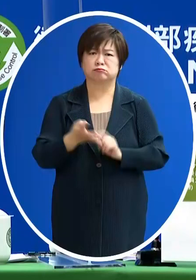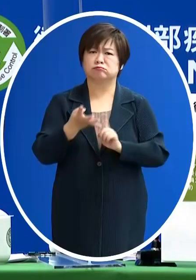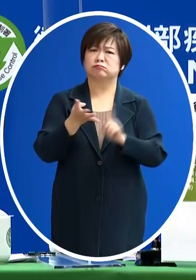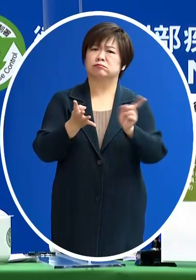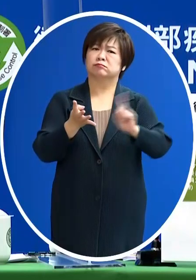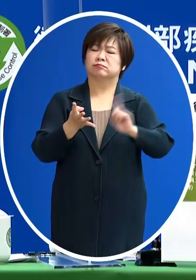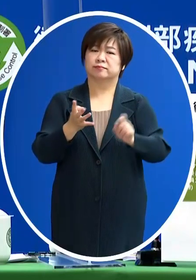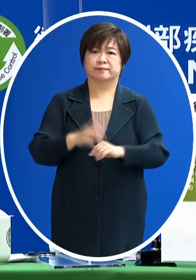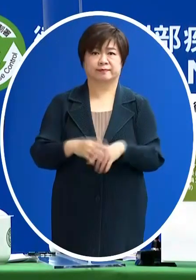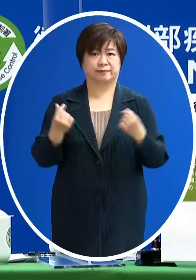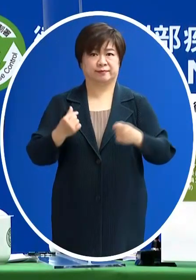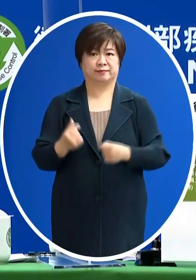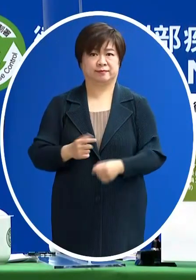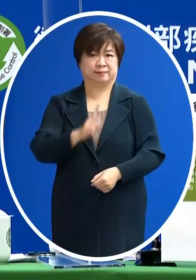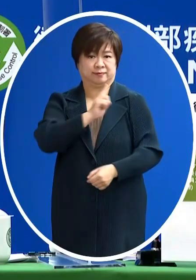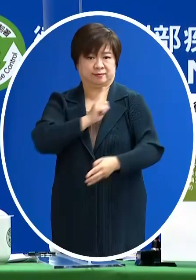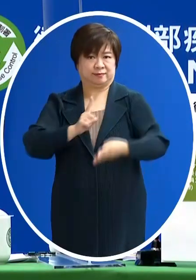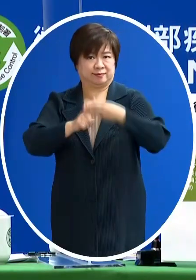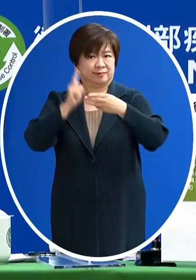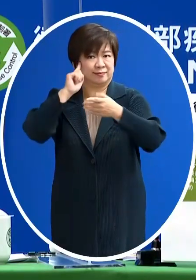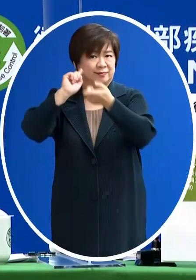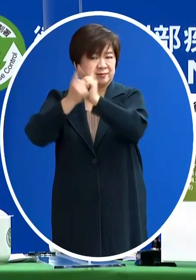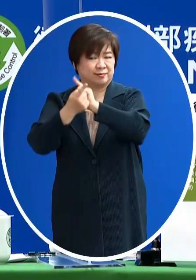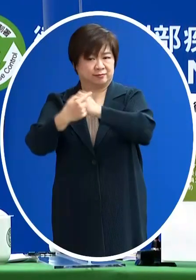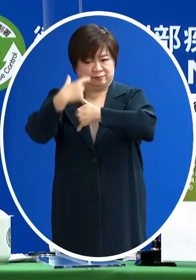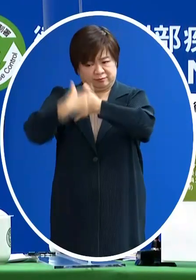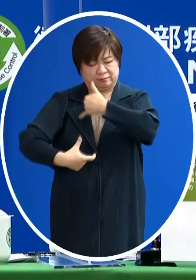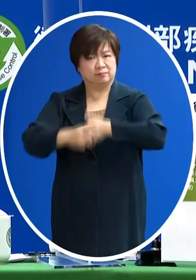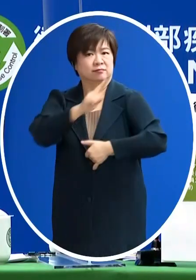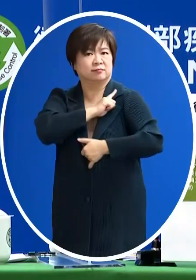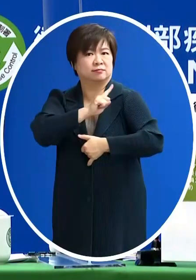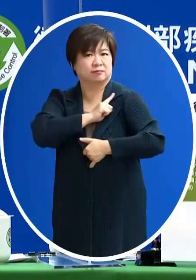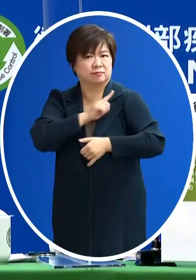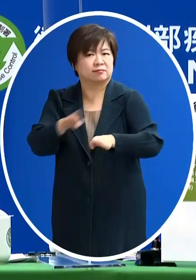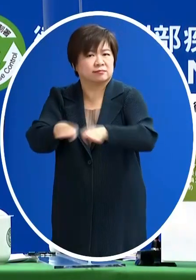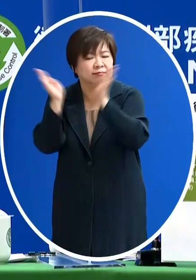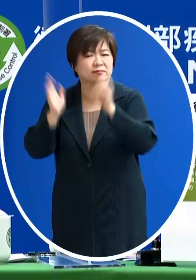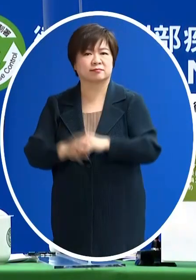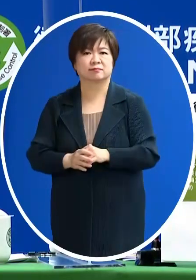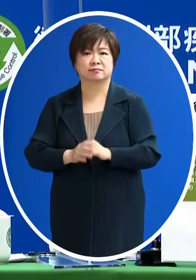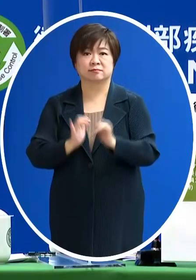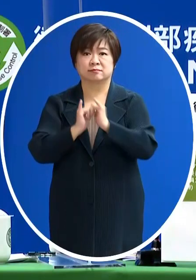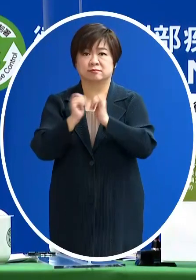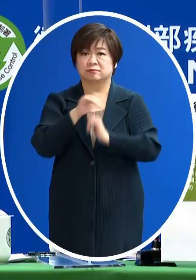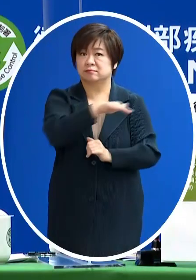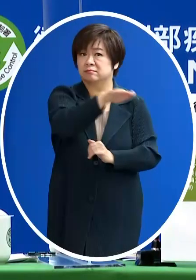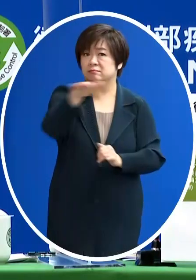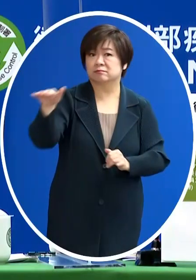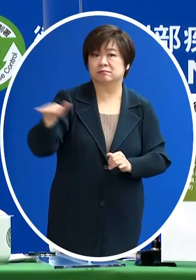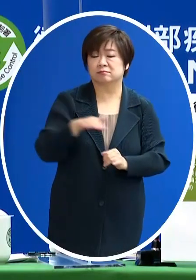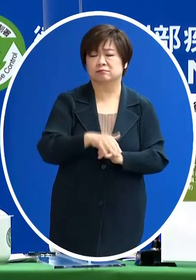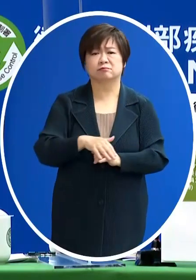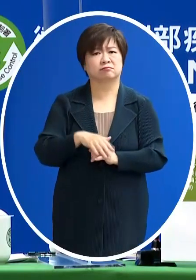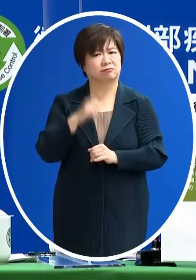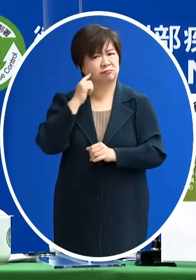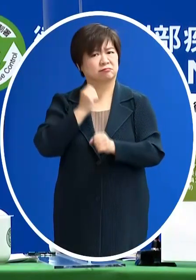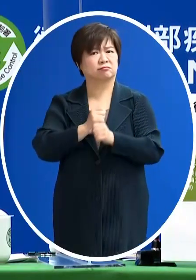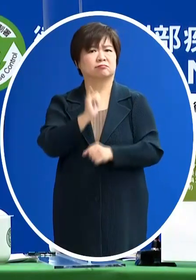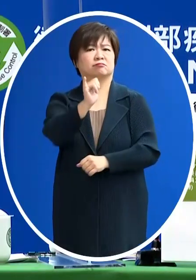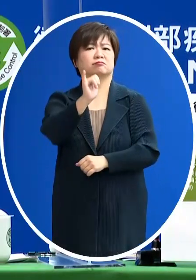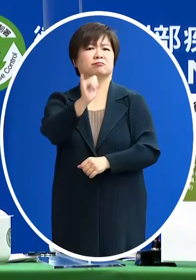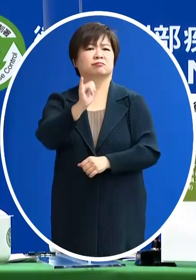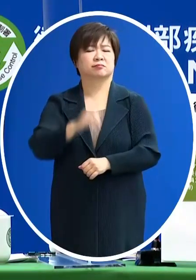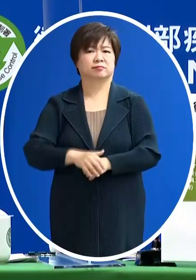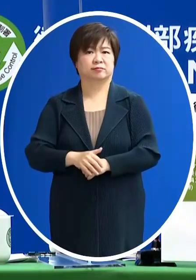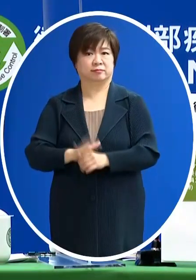是我们现在自主应变，比如个人的自主应变，其实现在我觉得社会里面这方面其实也做得相当好，